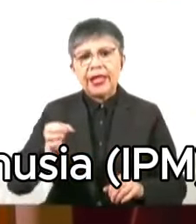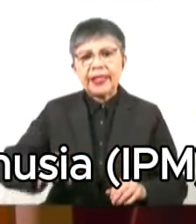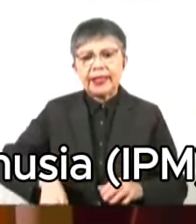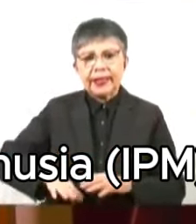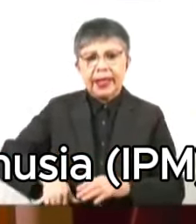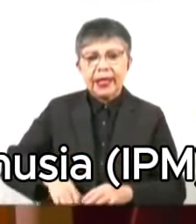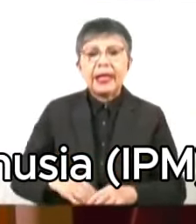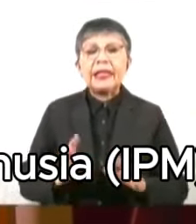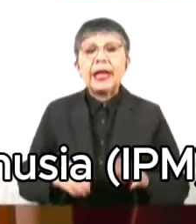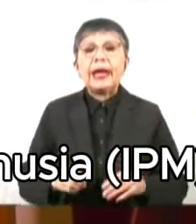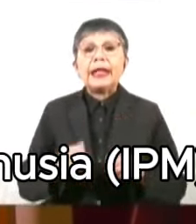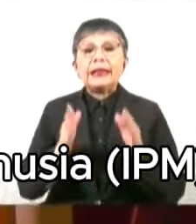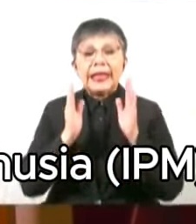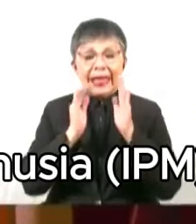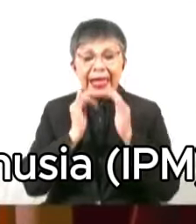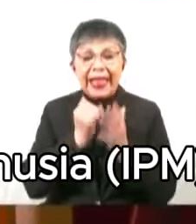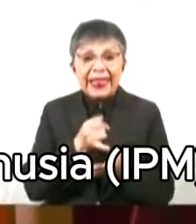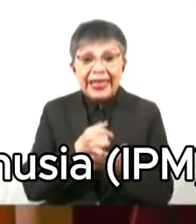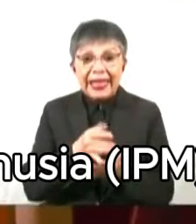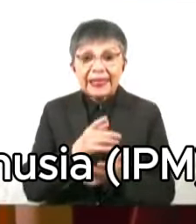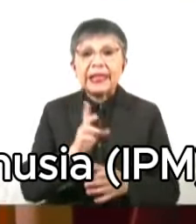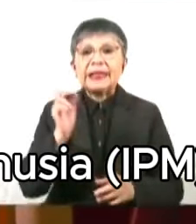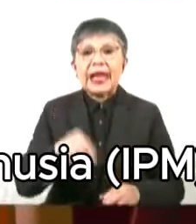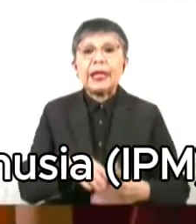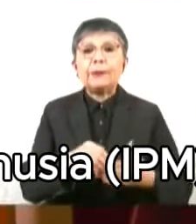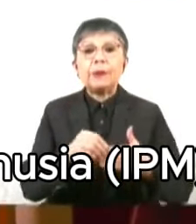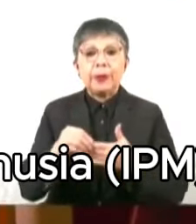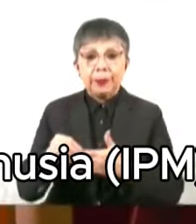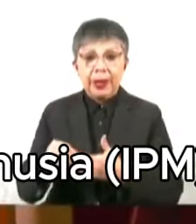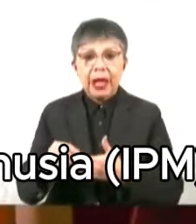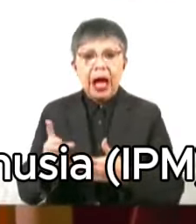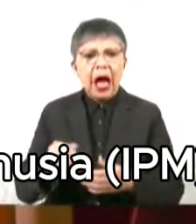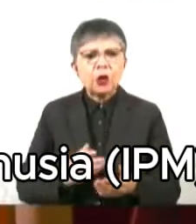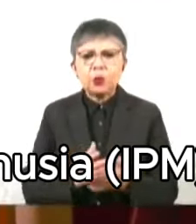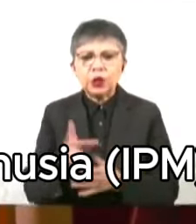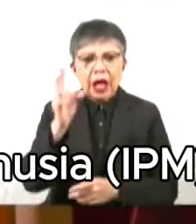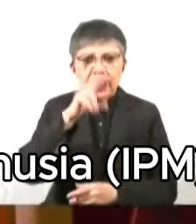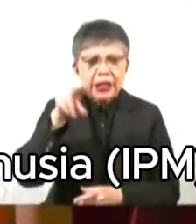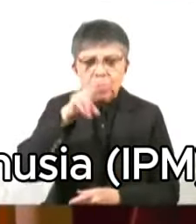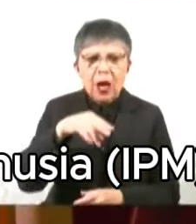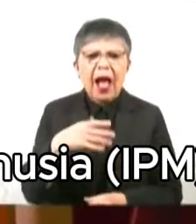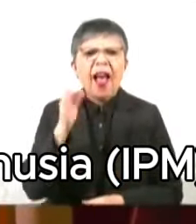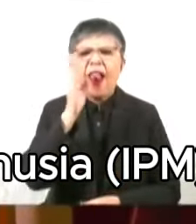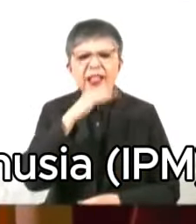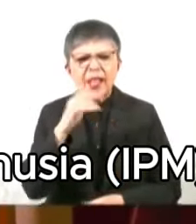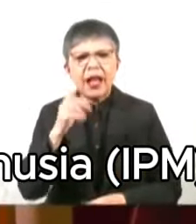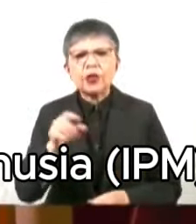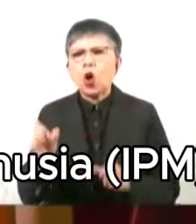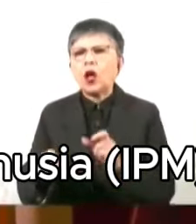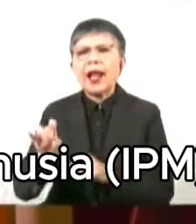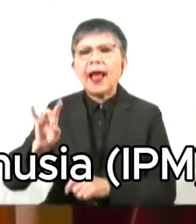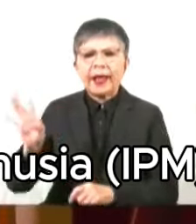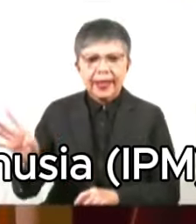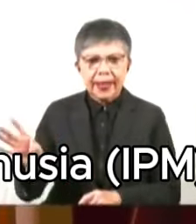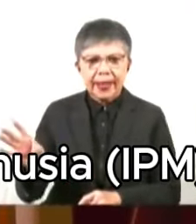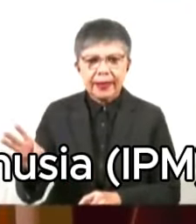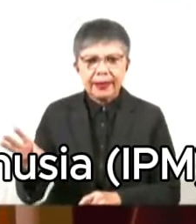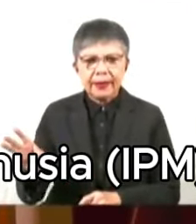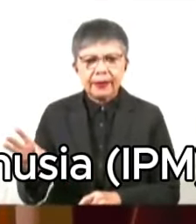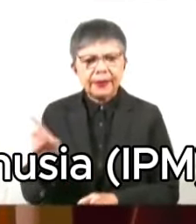jadi poin saya menjadi pemimpin tidak harus selalu mencari alasan-alasan ke orang lain